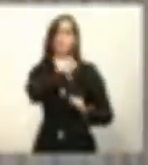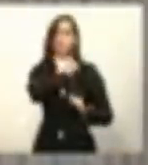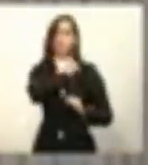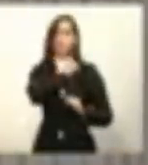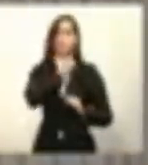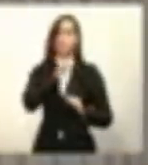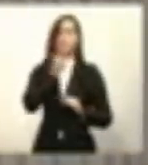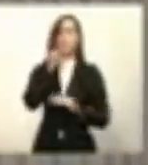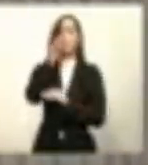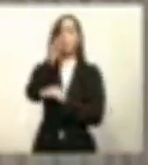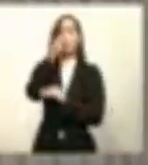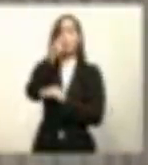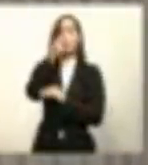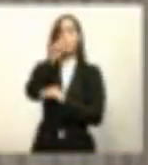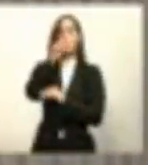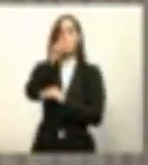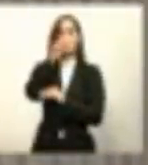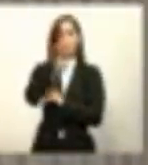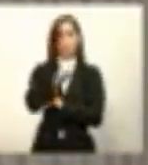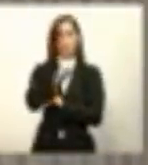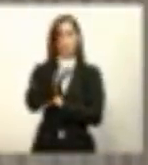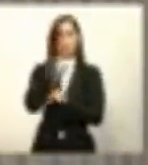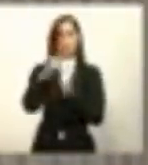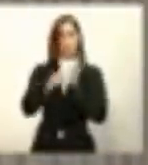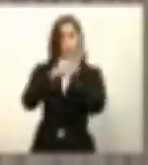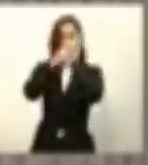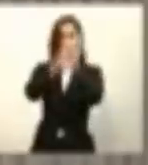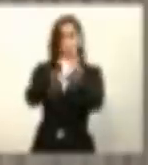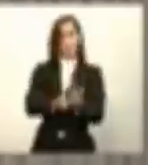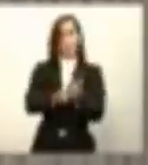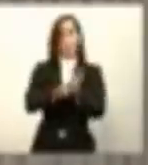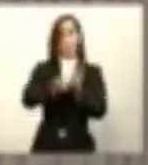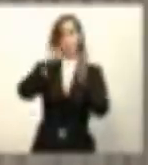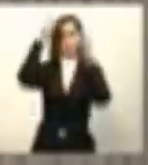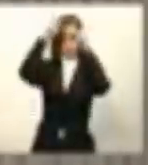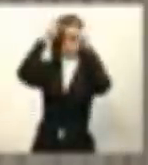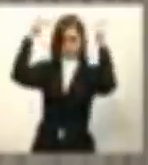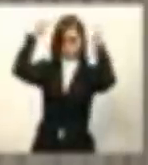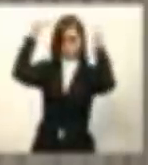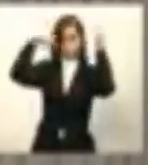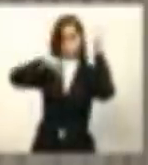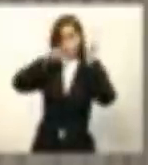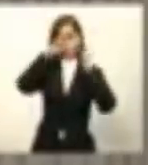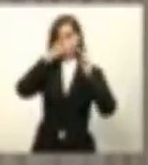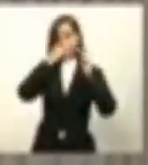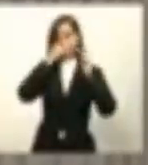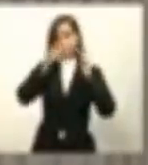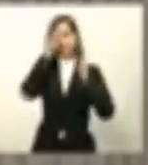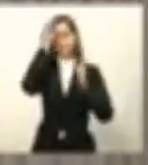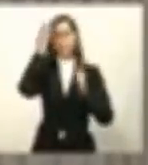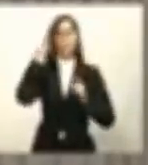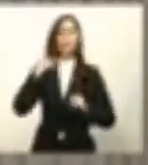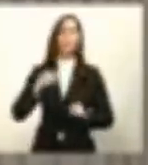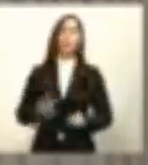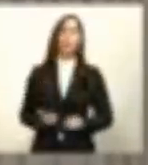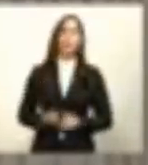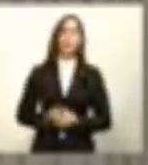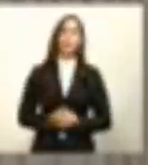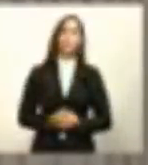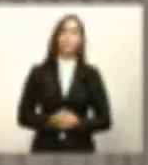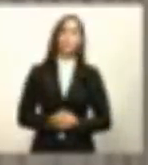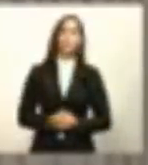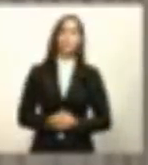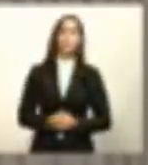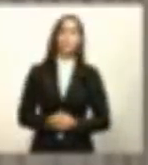pays d'Haïti énergie et dans ça qui gagne avec produits agricoles industrie combustible pour capable